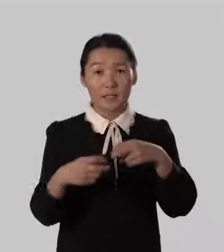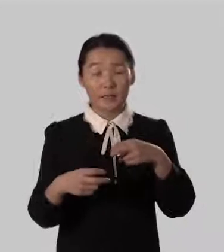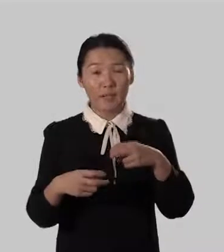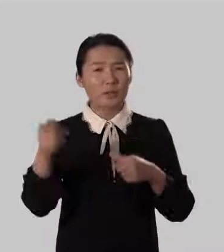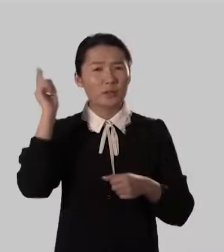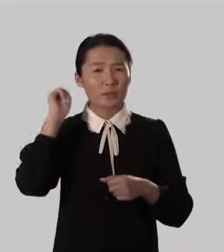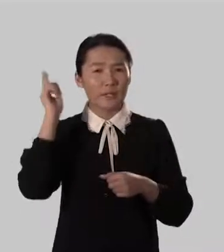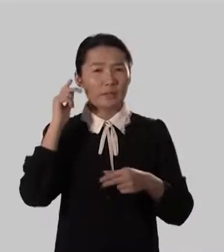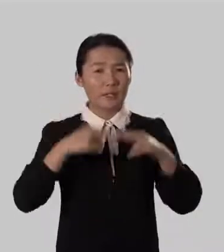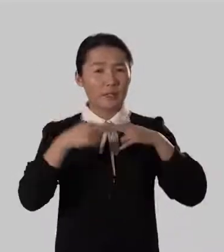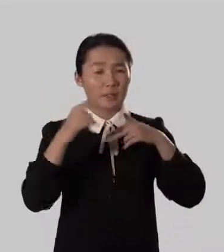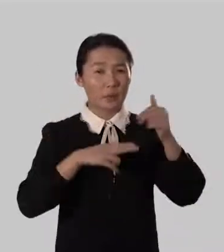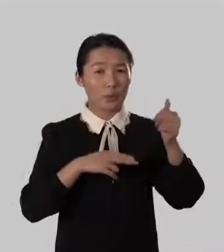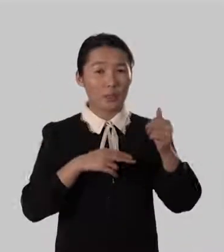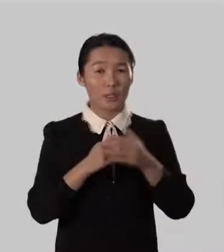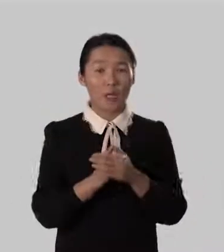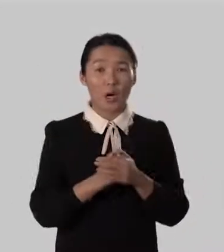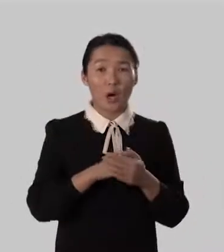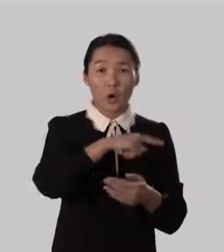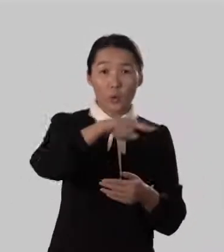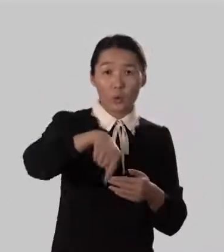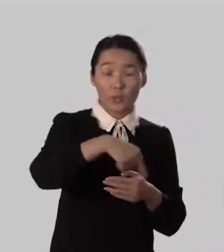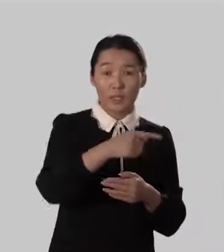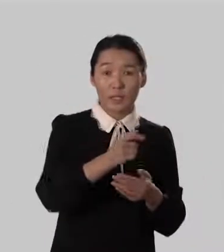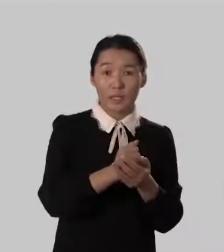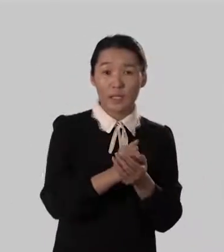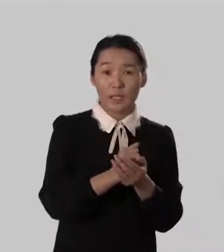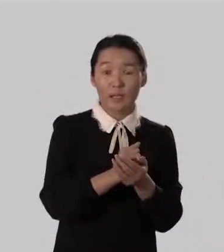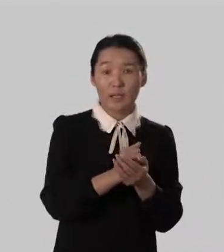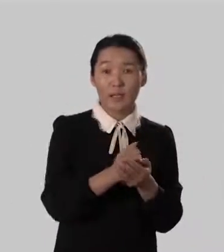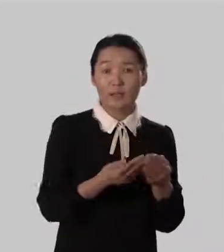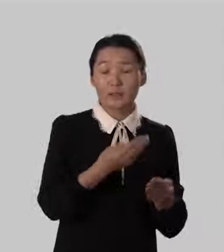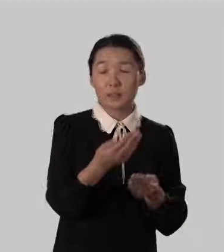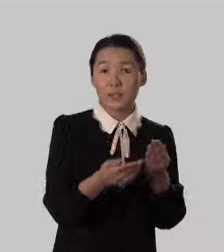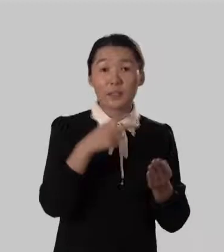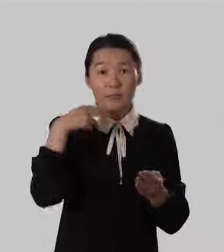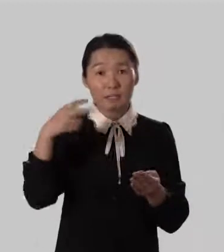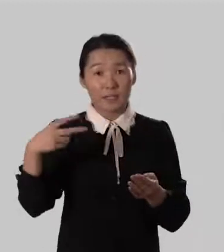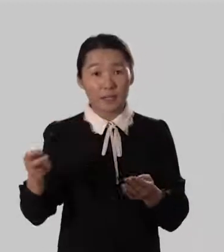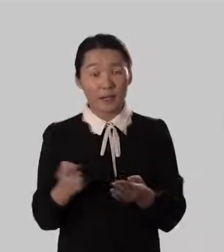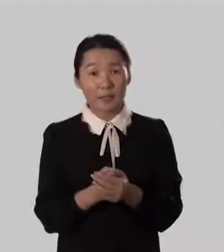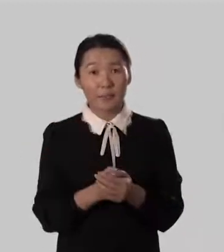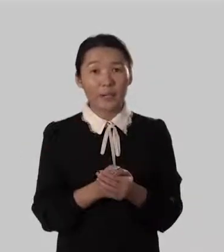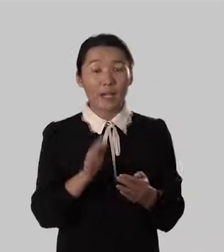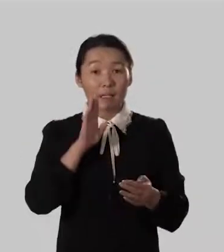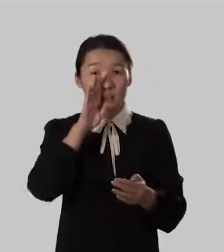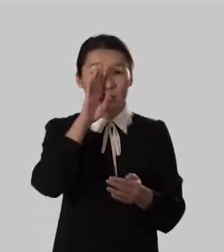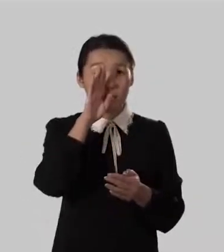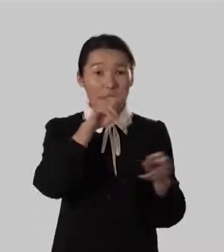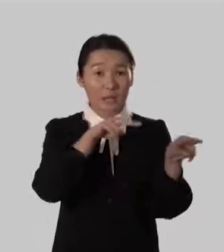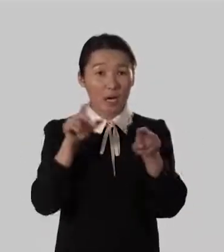глиняных построек у норы вмятины змеиного следа на закате охотники начинают